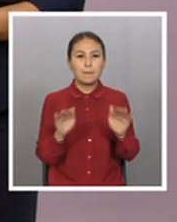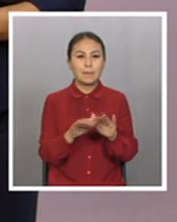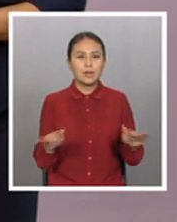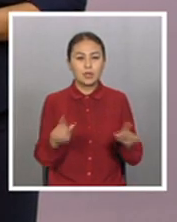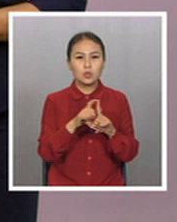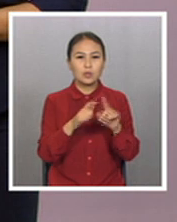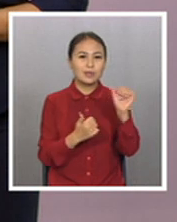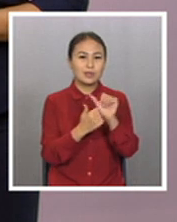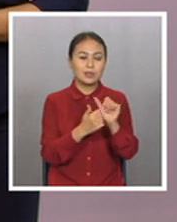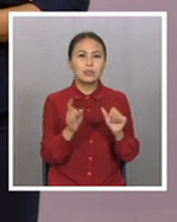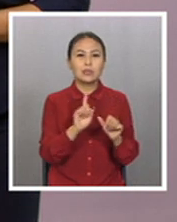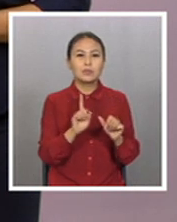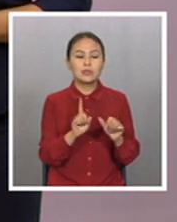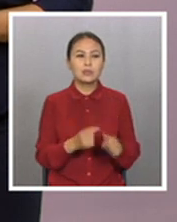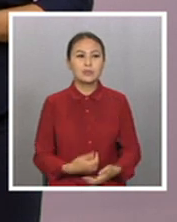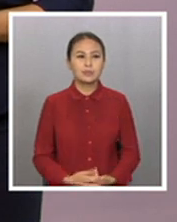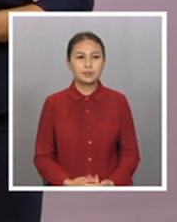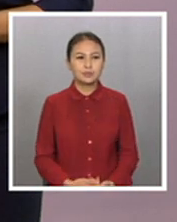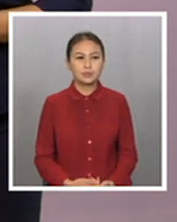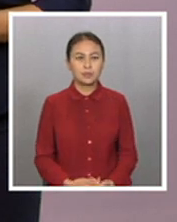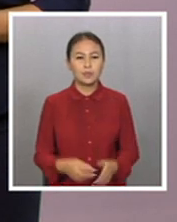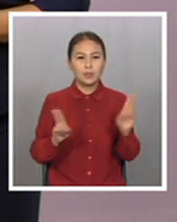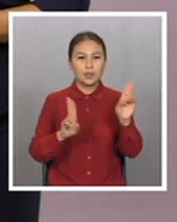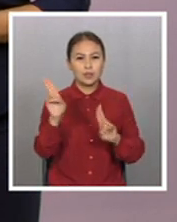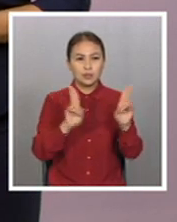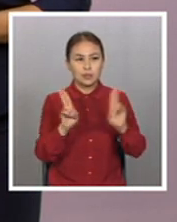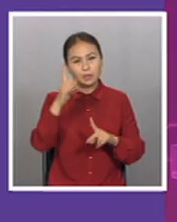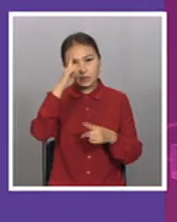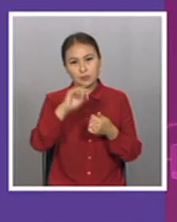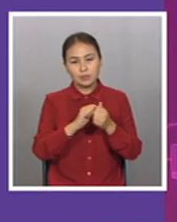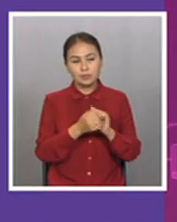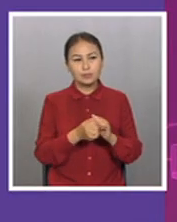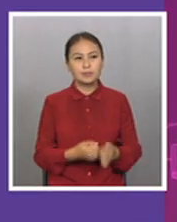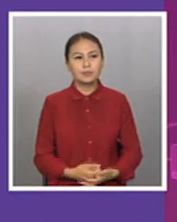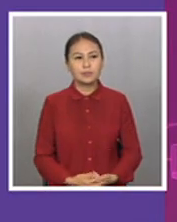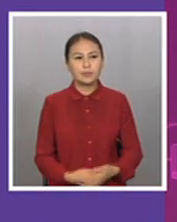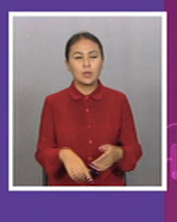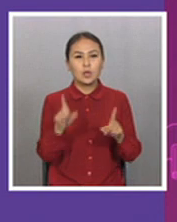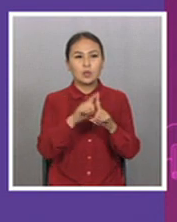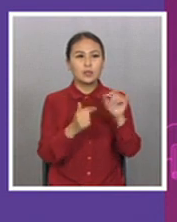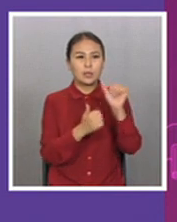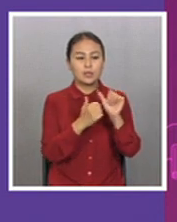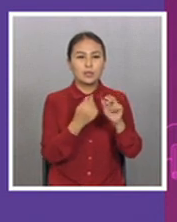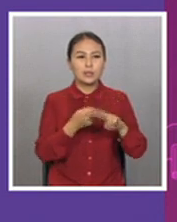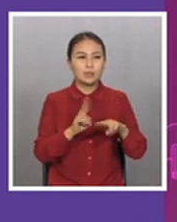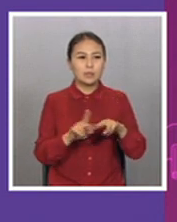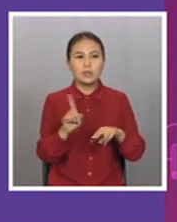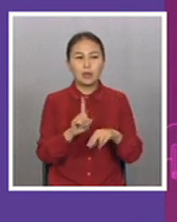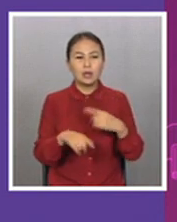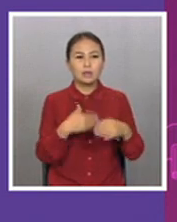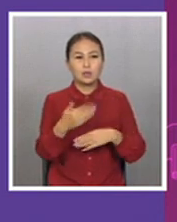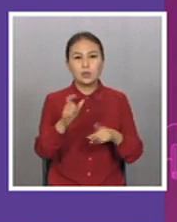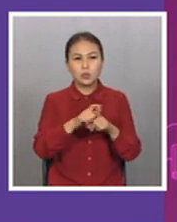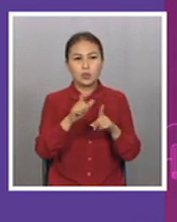сөз тіркесі дегеніміз не еді? Ережені есімізге түсірейік. Сөз тіркесі дегеніміз алдыңғы